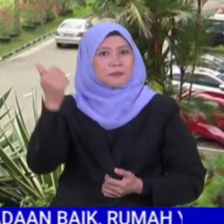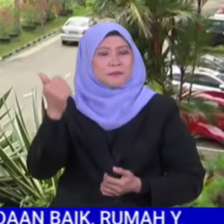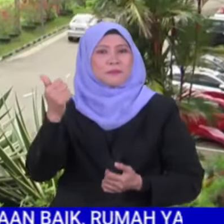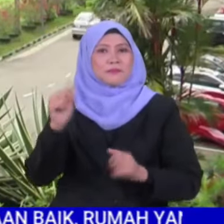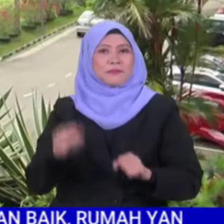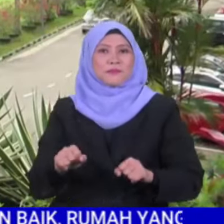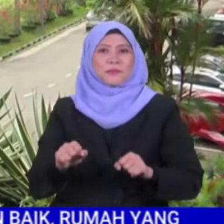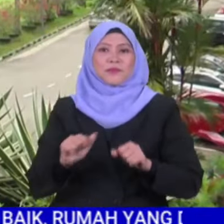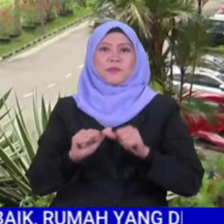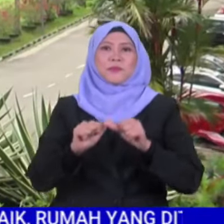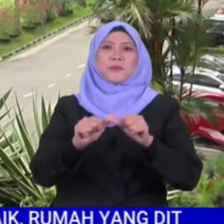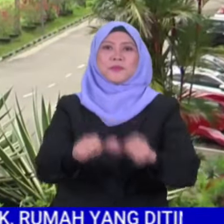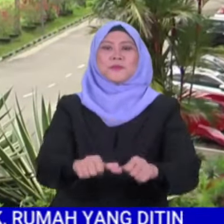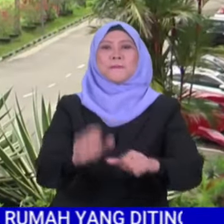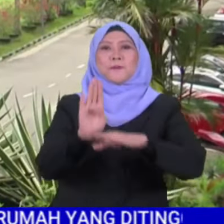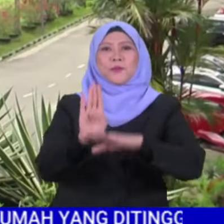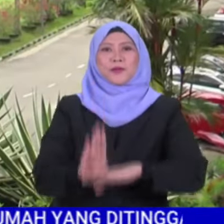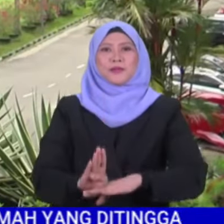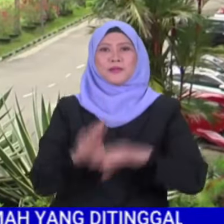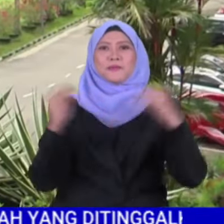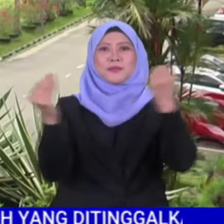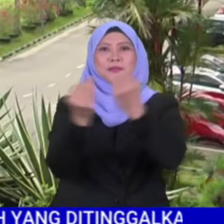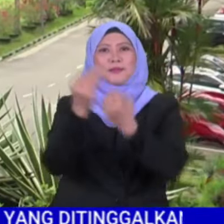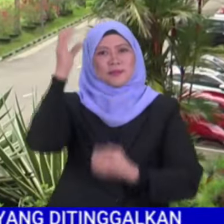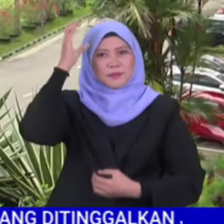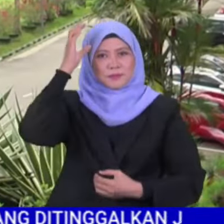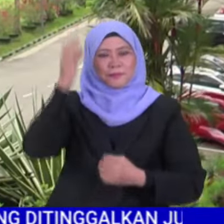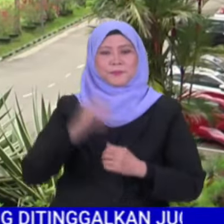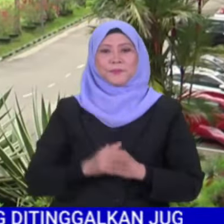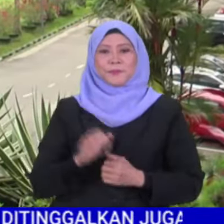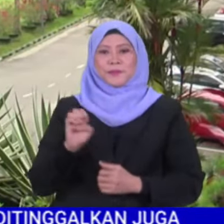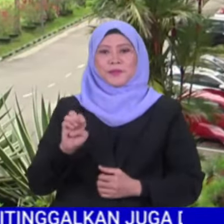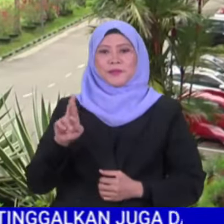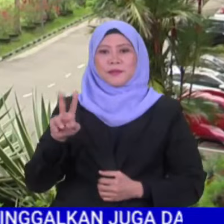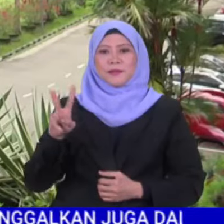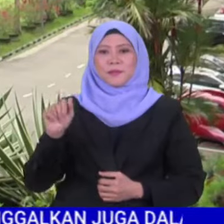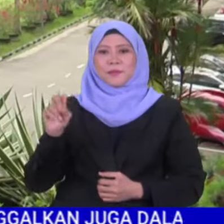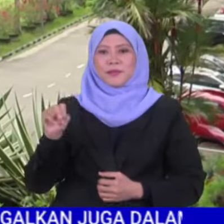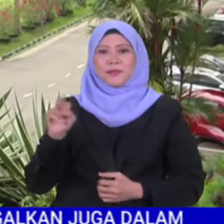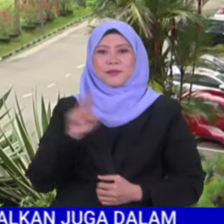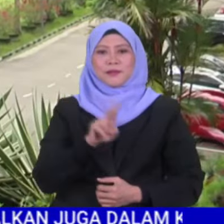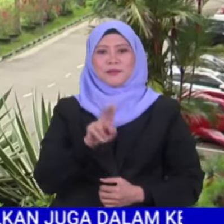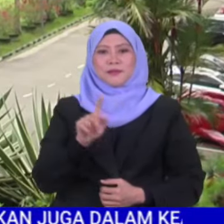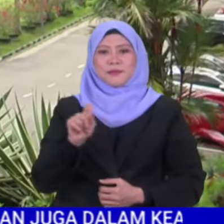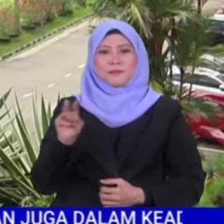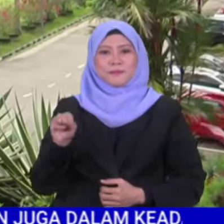memastikan keberlangsungan budaya masyarakat Cina. Erwin Said, RTM.